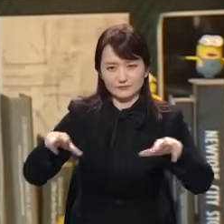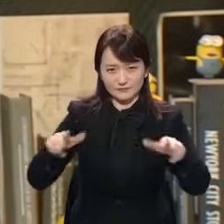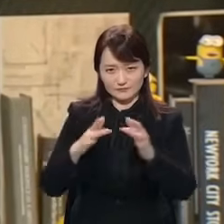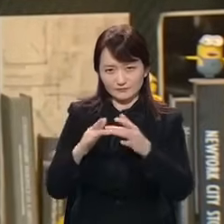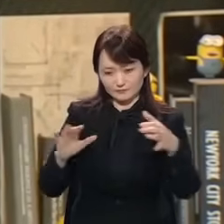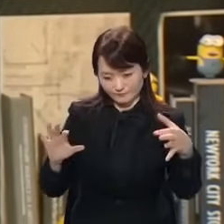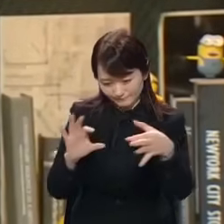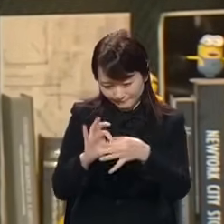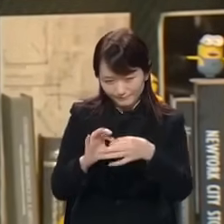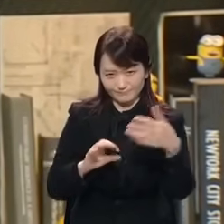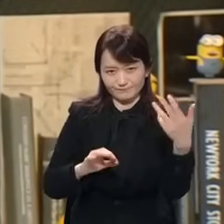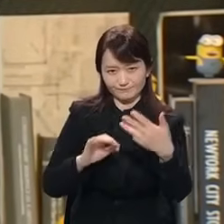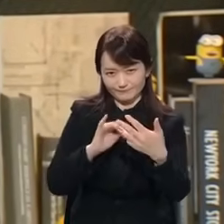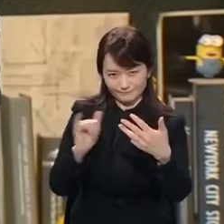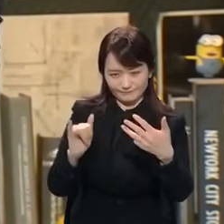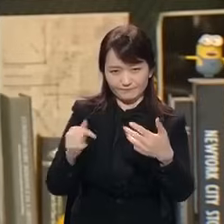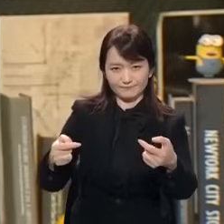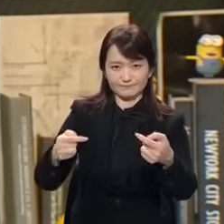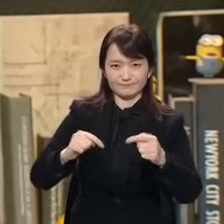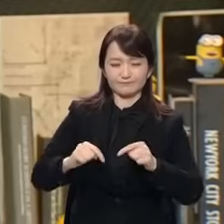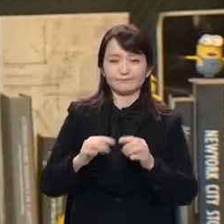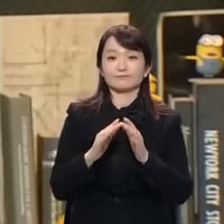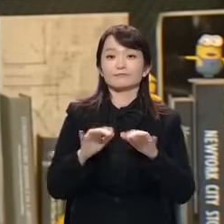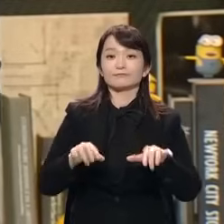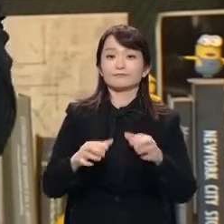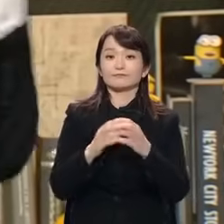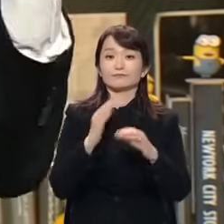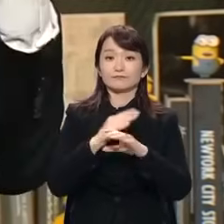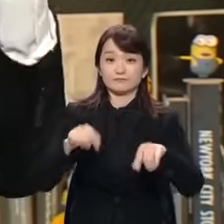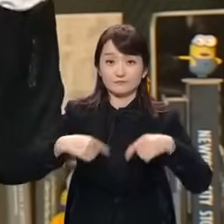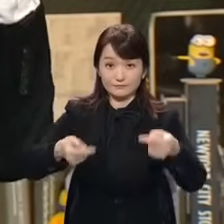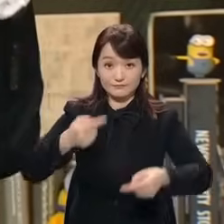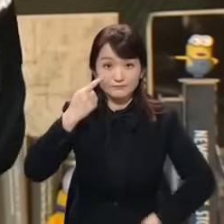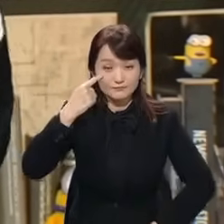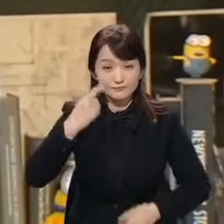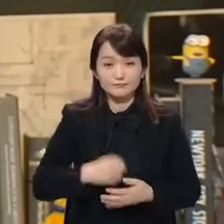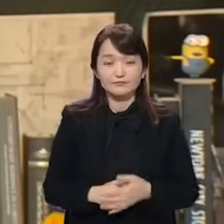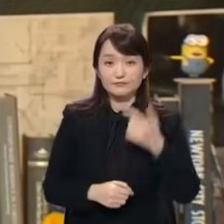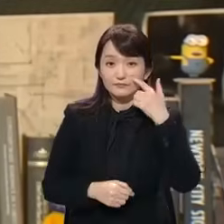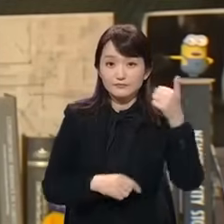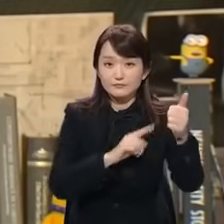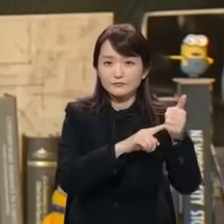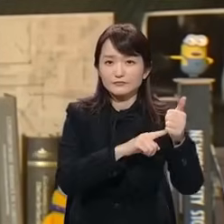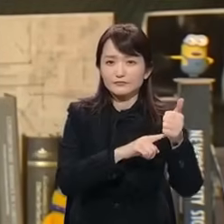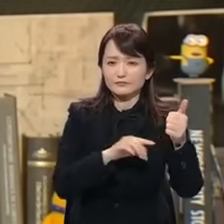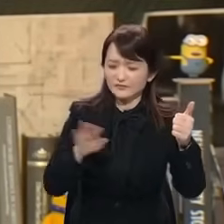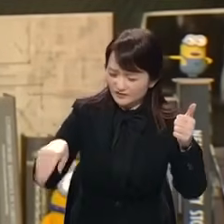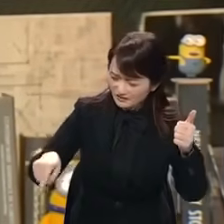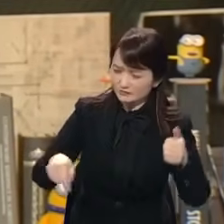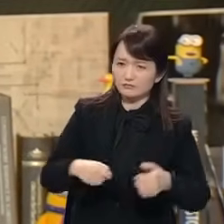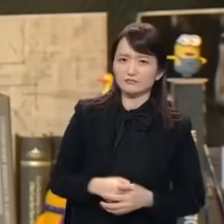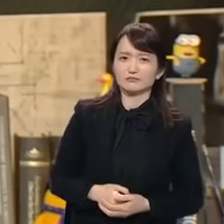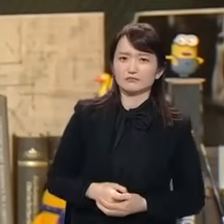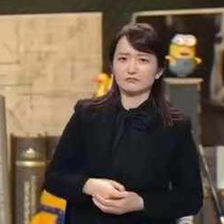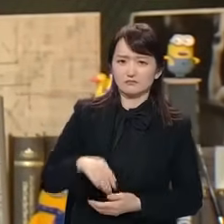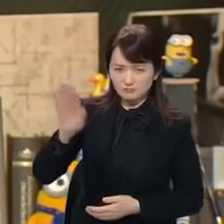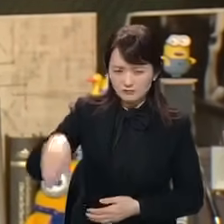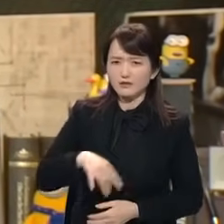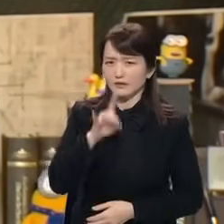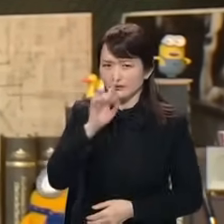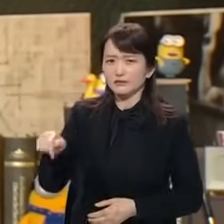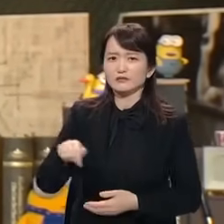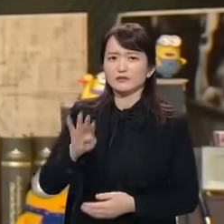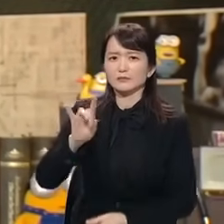8,000여 분의 우리 가족 여러분 함께하고 계신데요 채팅창에로 함께 참여해 보시 먼저 아버지입니다 어허이 녀석 이거 이거 띡 야